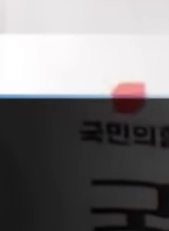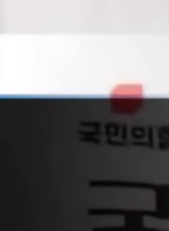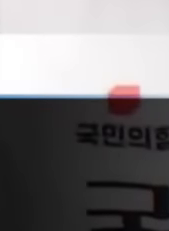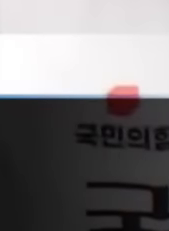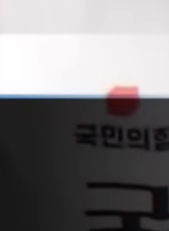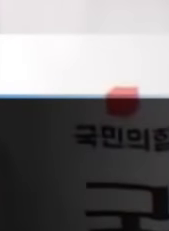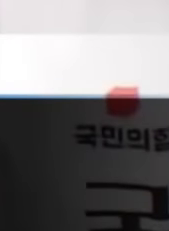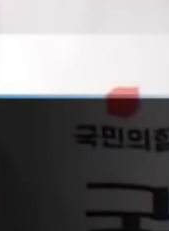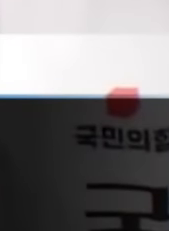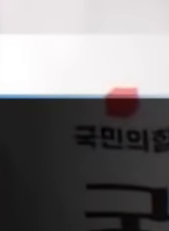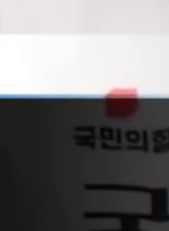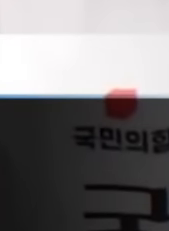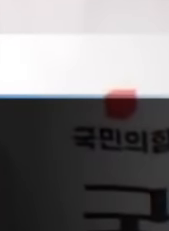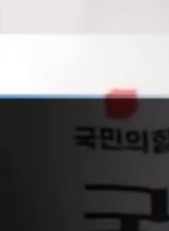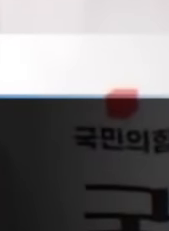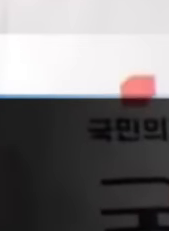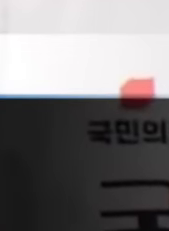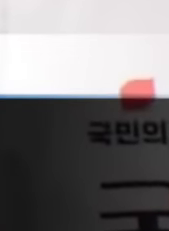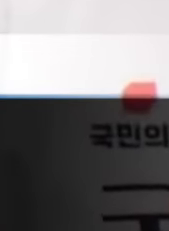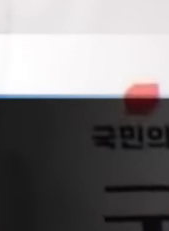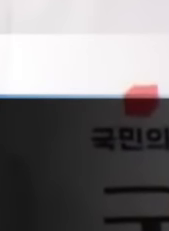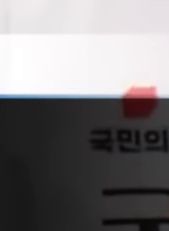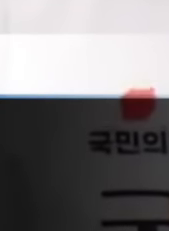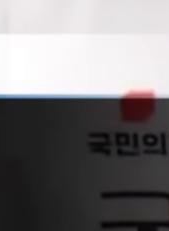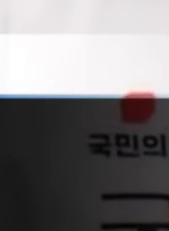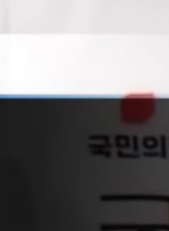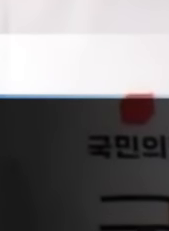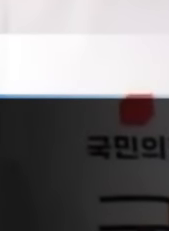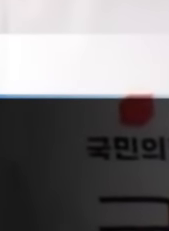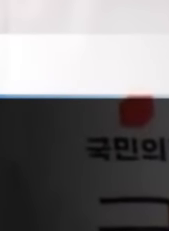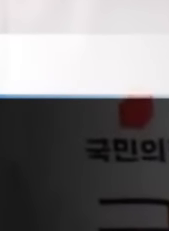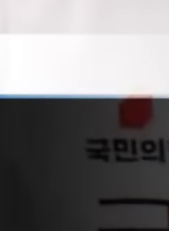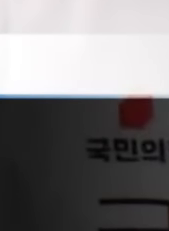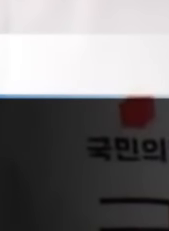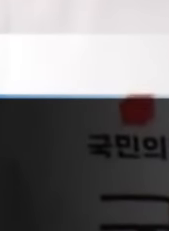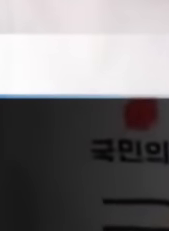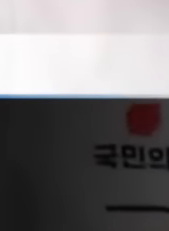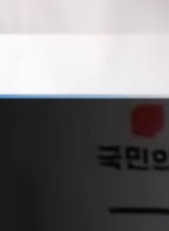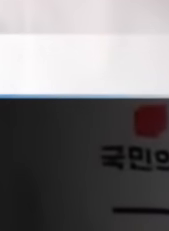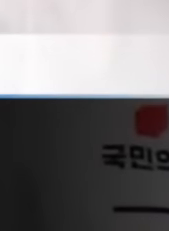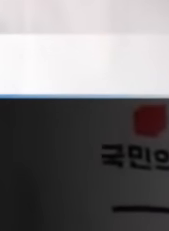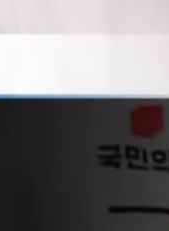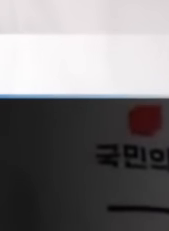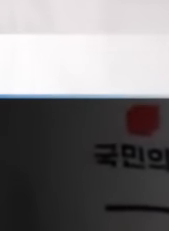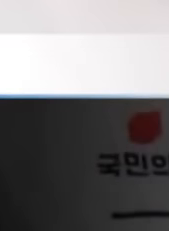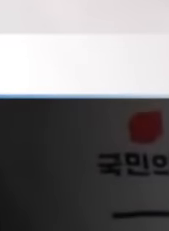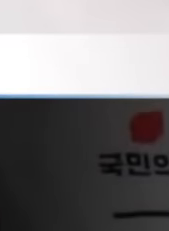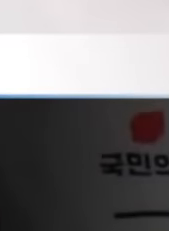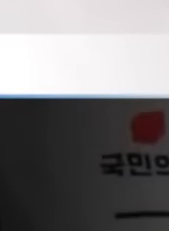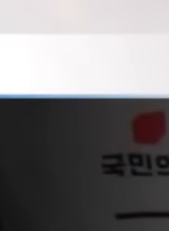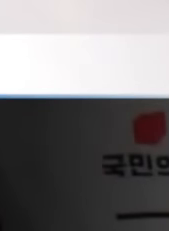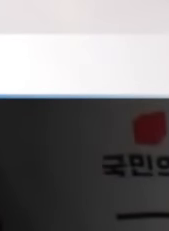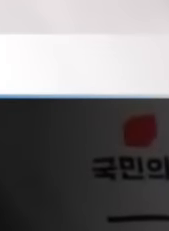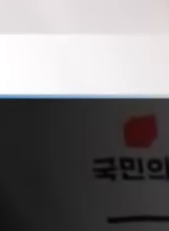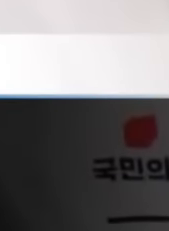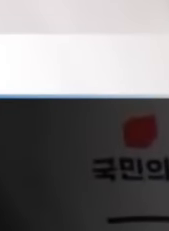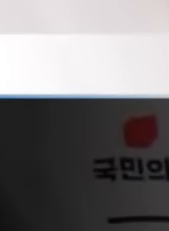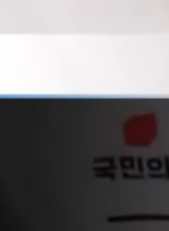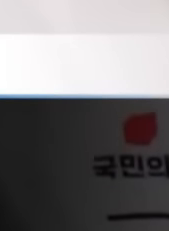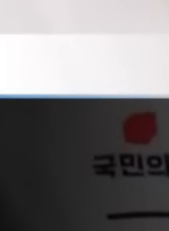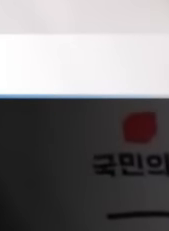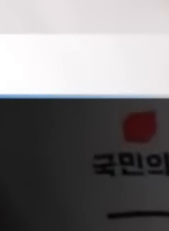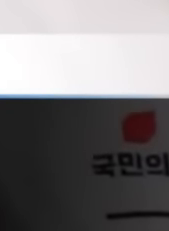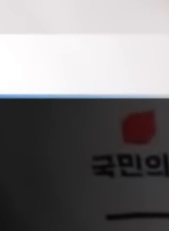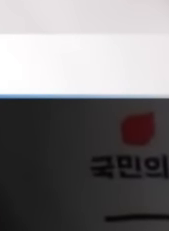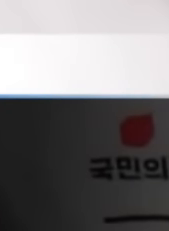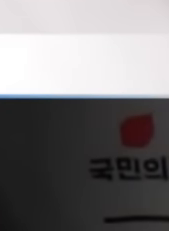개헌해서 국회에서 사면권 행사하도록 하고 이재명 대표나 조국 대표 자기 죄를 스스로 사면할 겁니다. 저분들의 문제는 우리의